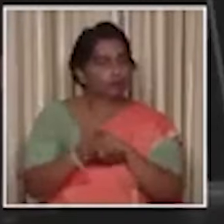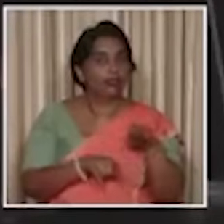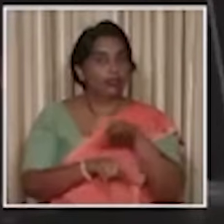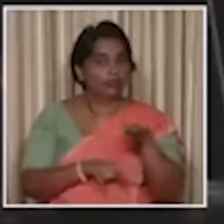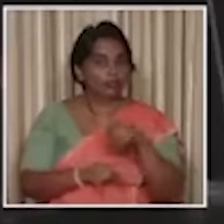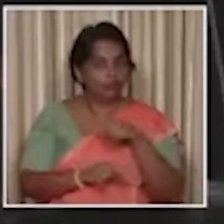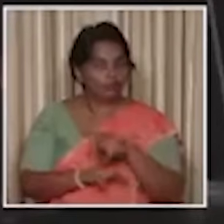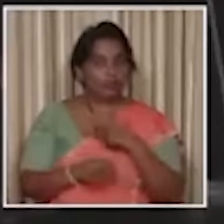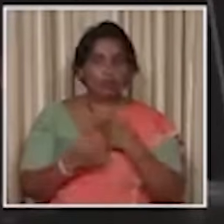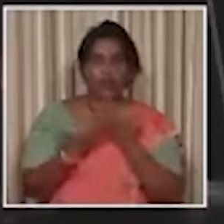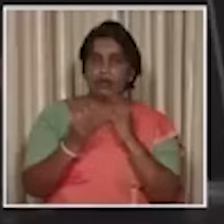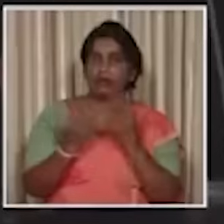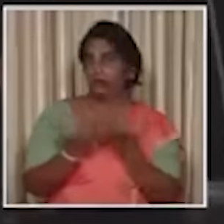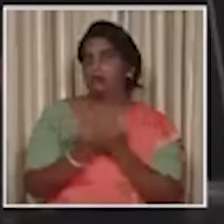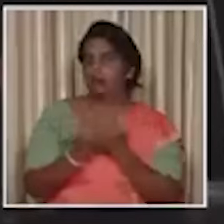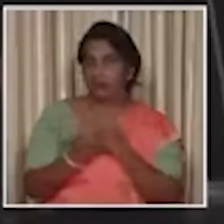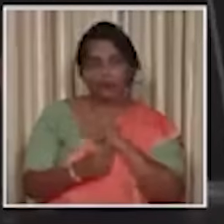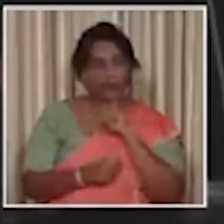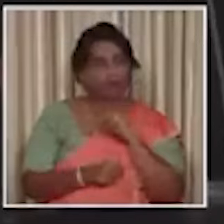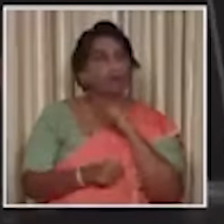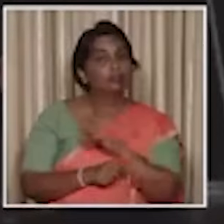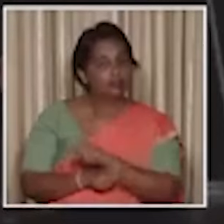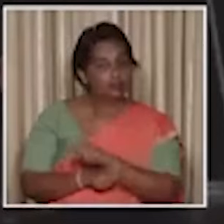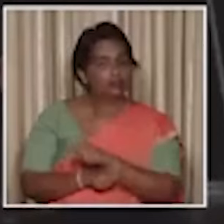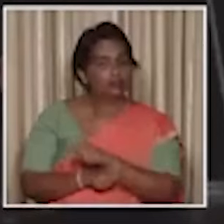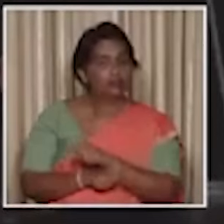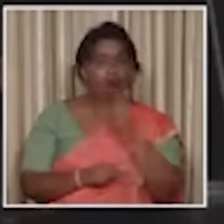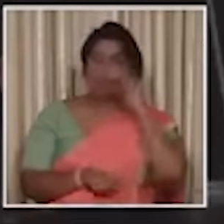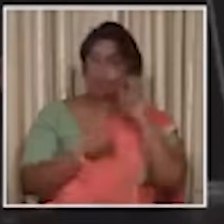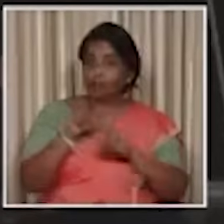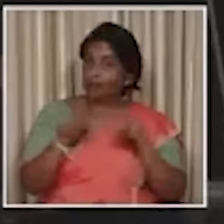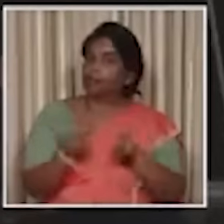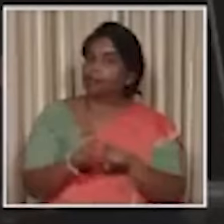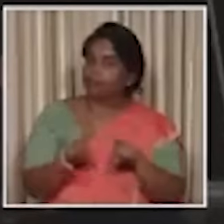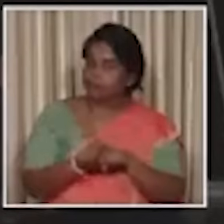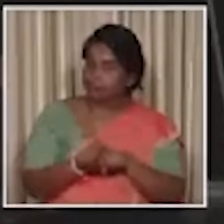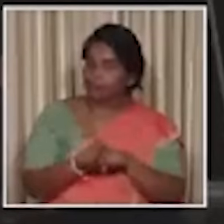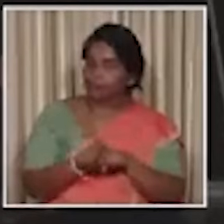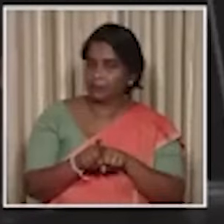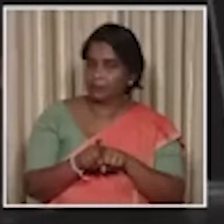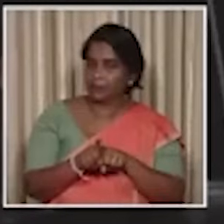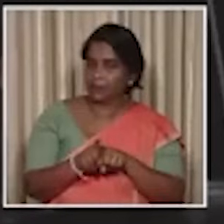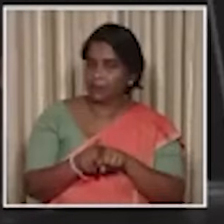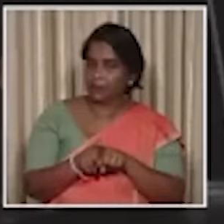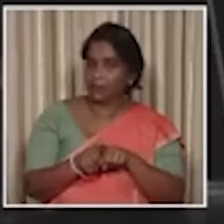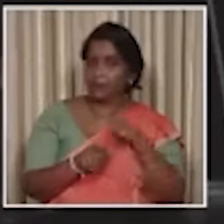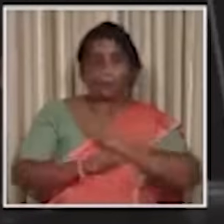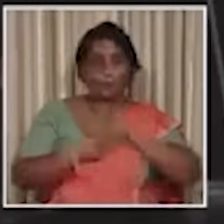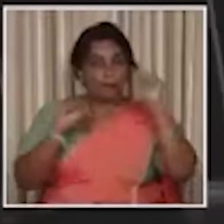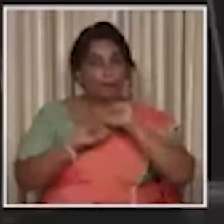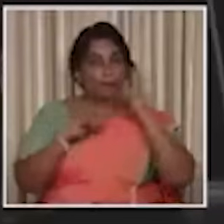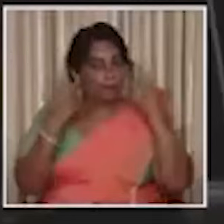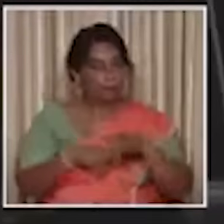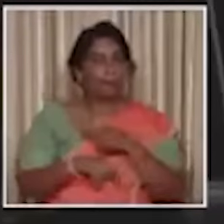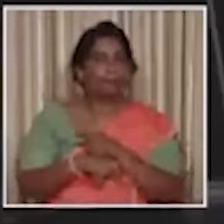2023 11/11 பொதுமக்கள் மற்றும் சிவில் சமூக அமைப்புகளின் ஏற்பாட்டில் எதிர்ப்பு ஆர்ப்பாட்டம் ஒன்றும் மேற்கொள்ளப்பட்டிருந்தது. அவ்வார்ப்பாட்டத்தின் போது